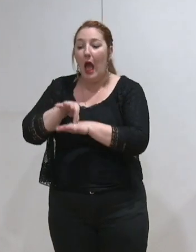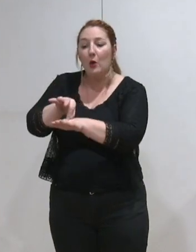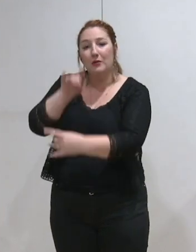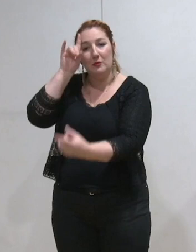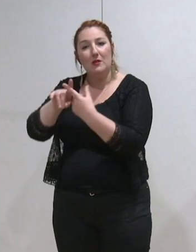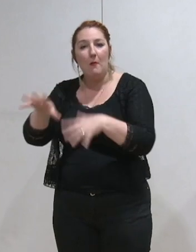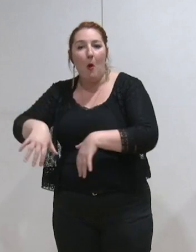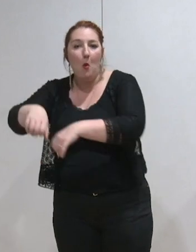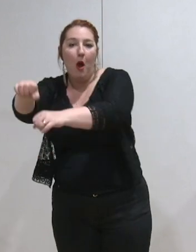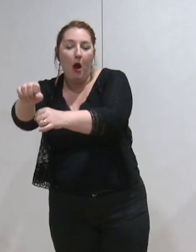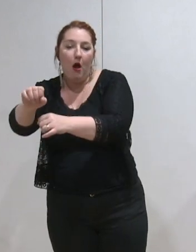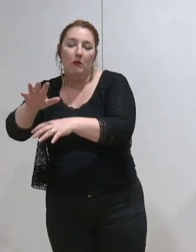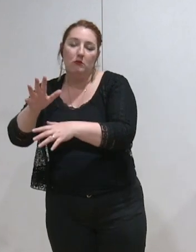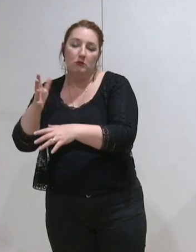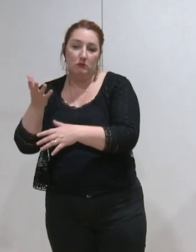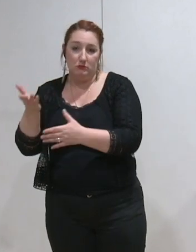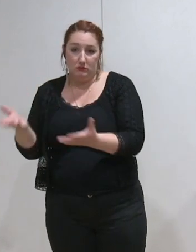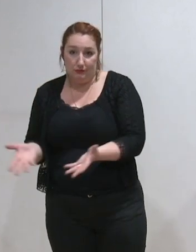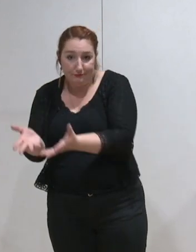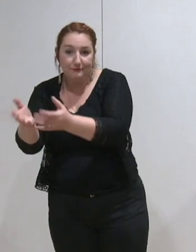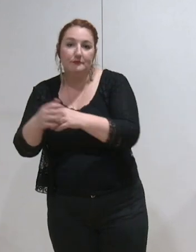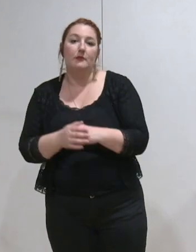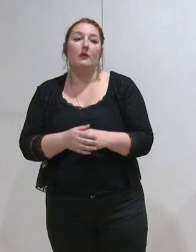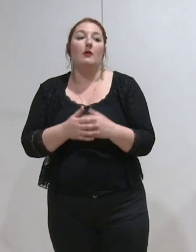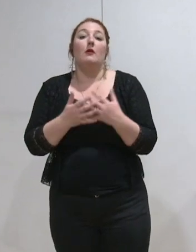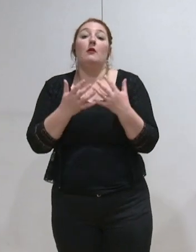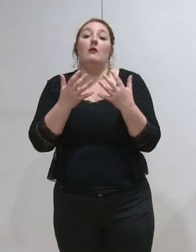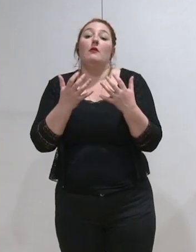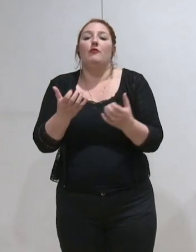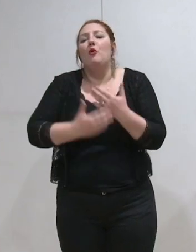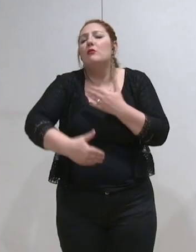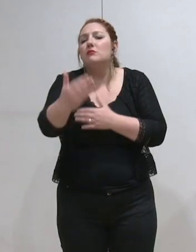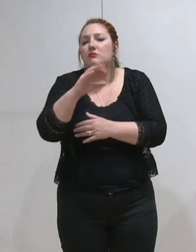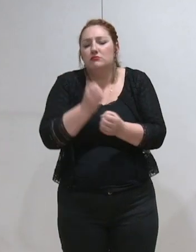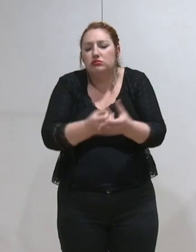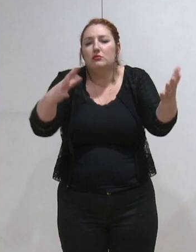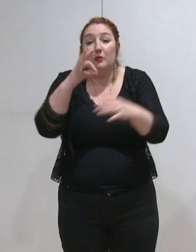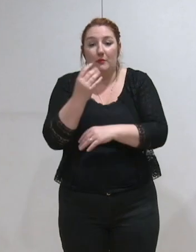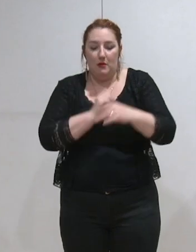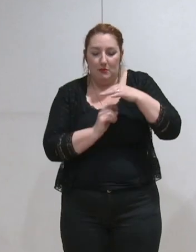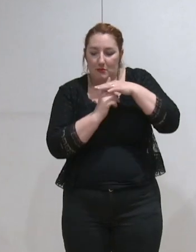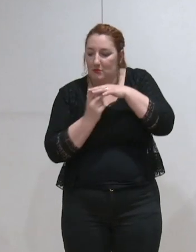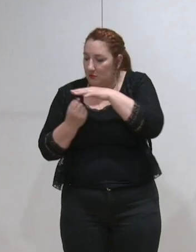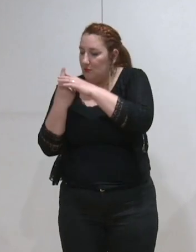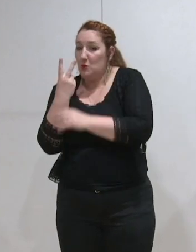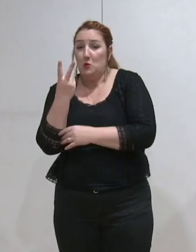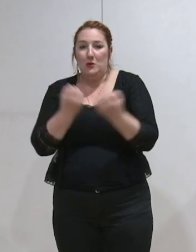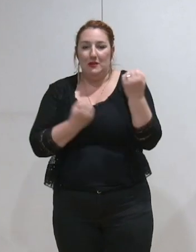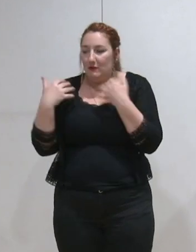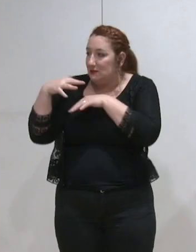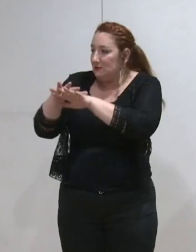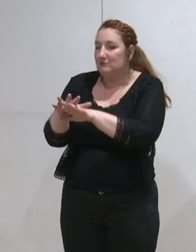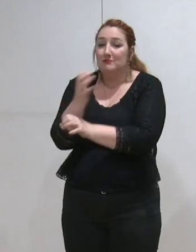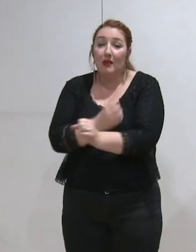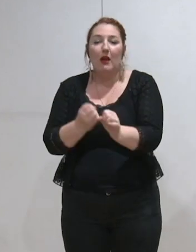d'autres services communs voient le jour mais le choix de commencer par ces deux services a un sens il est la démonstration de la métropole de